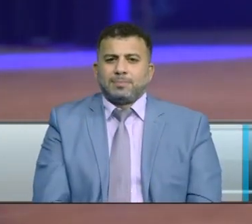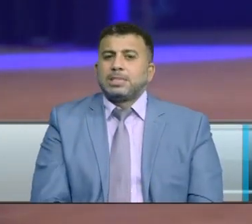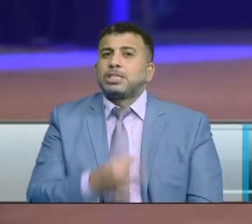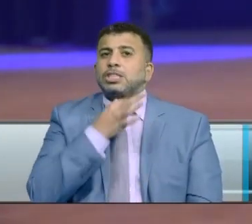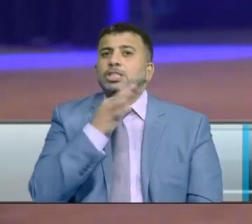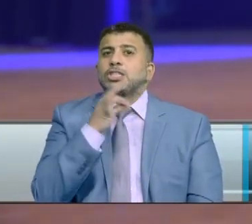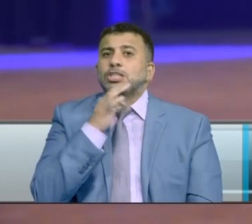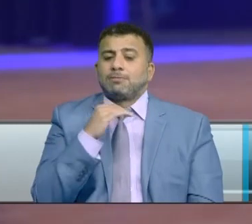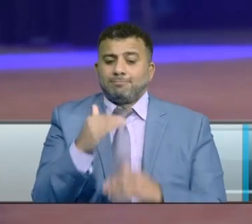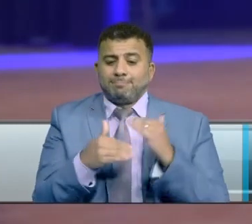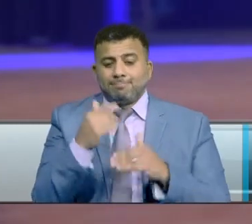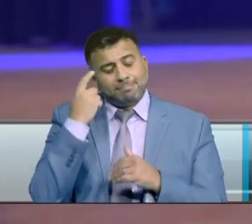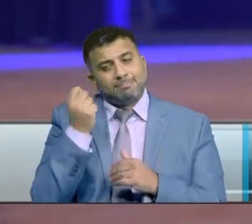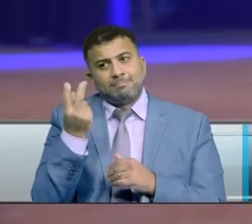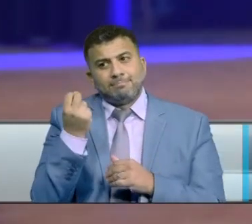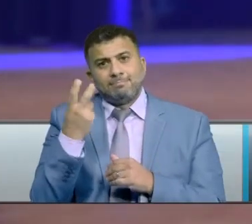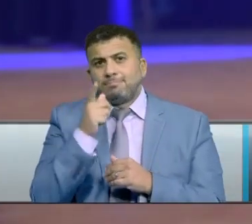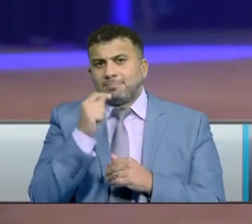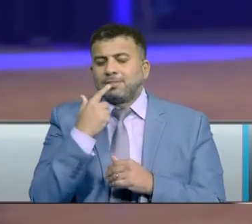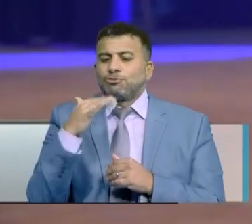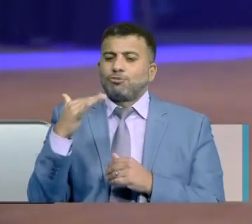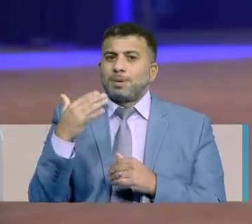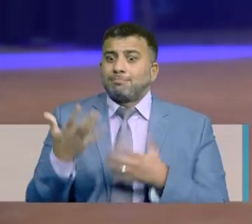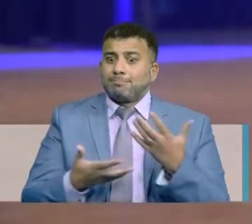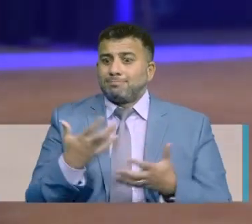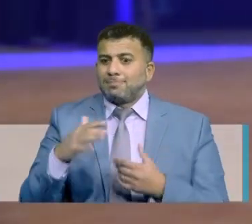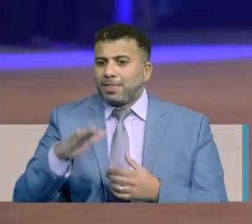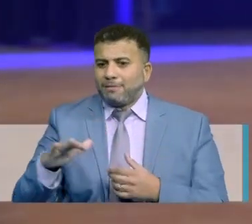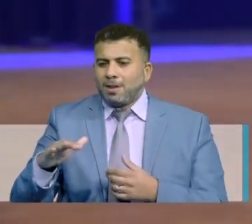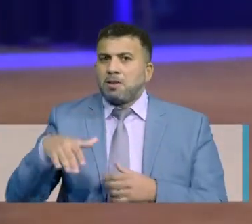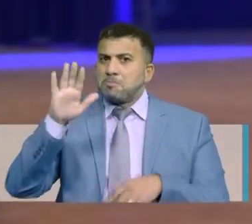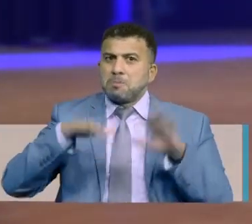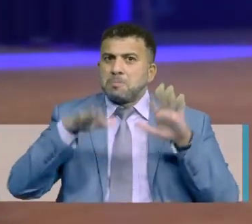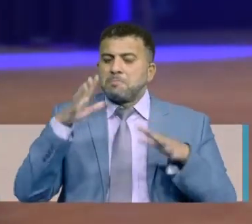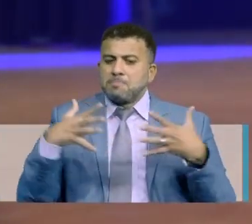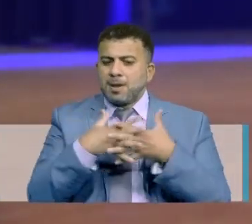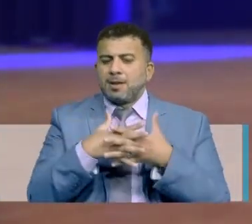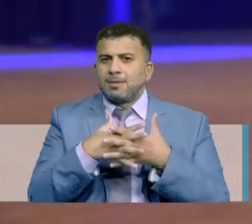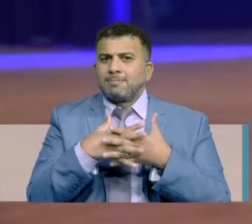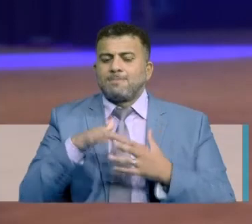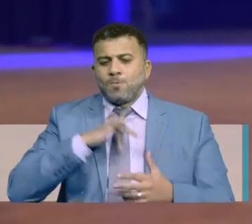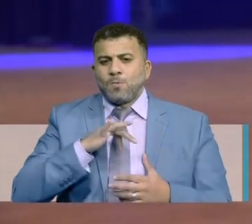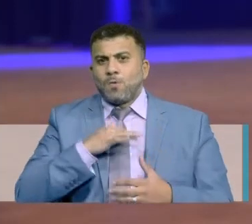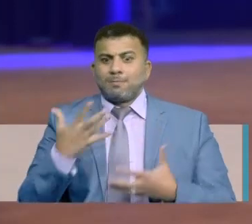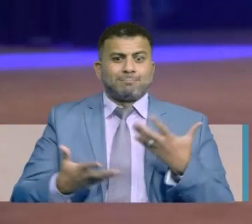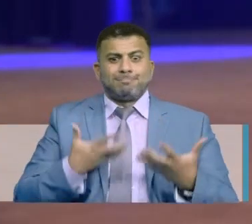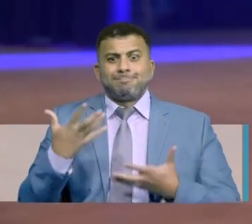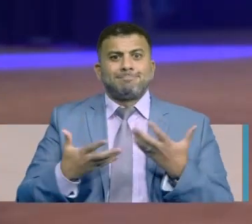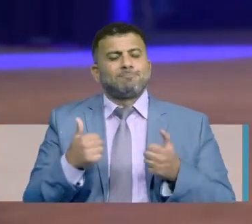والتجدد اللي احنا شفناه في طرح الافكار، طاقات شبابيه ان كانوا اطفال وان كانوا كبار، في طاقات متميزه جدا